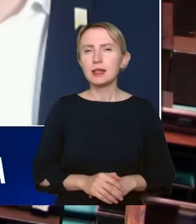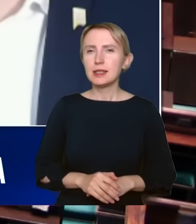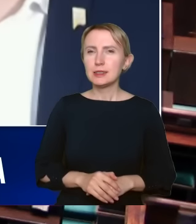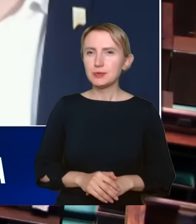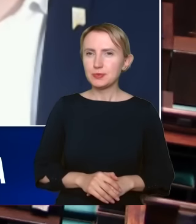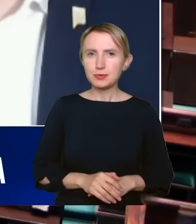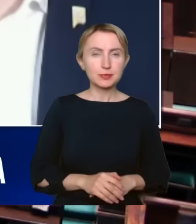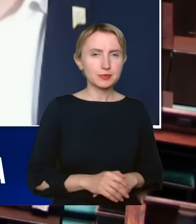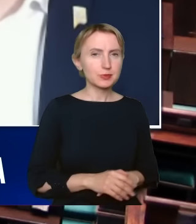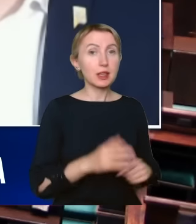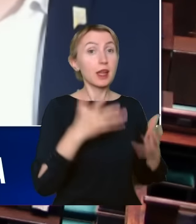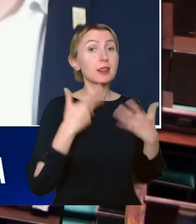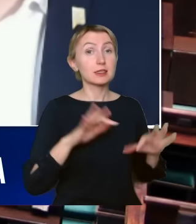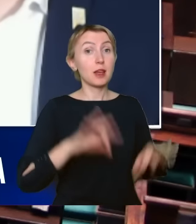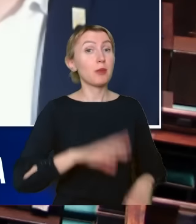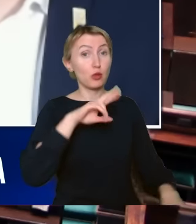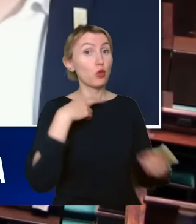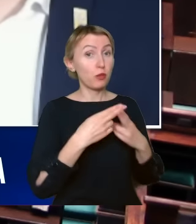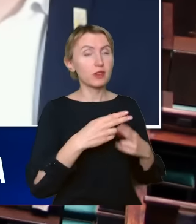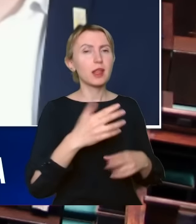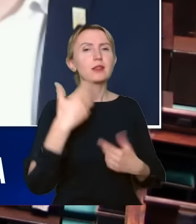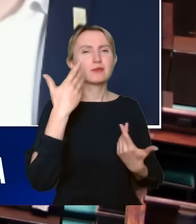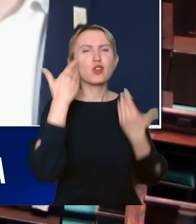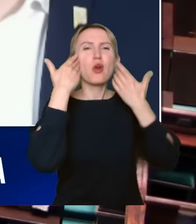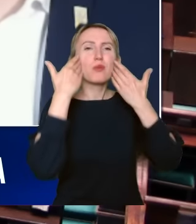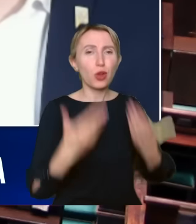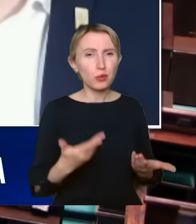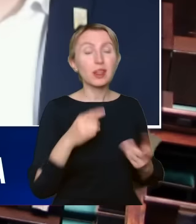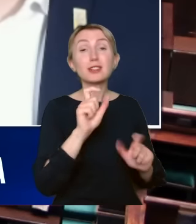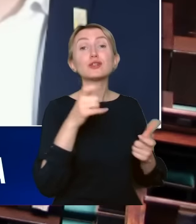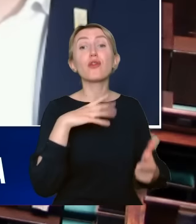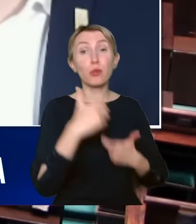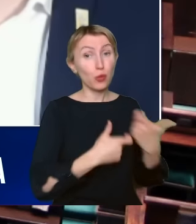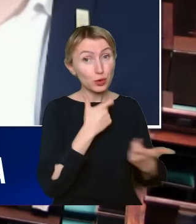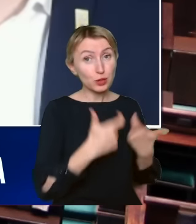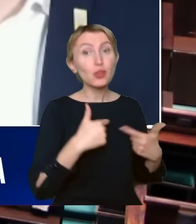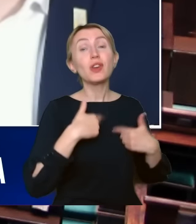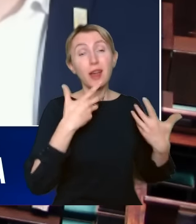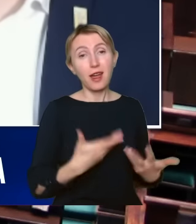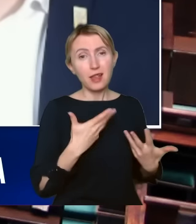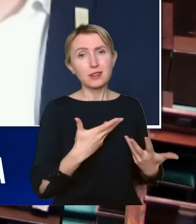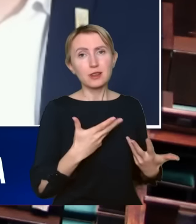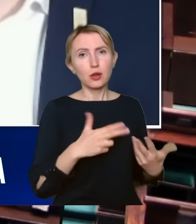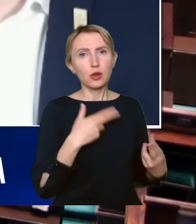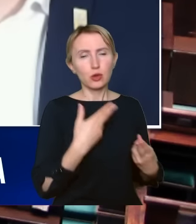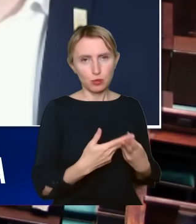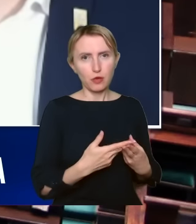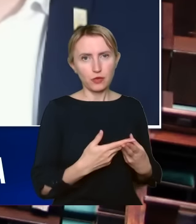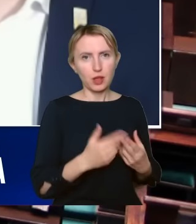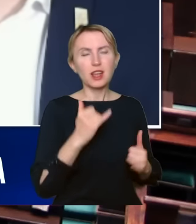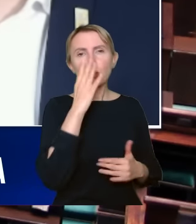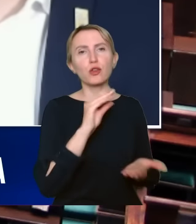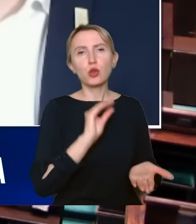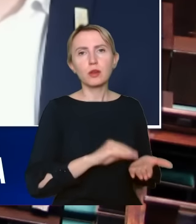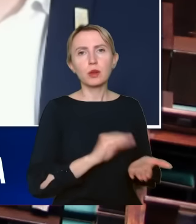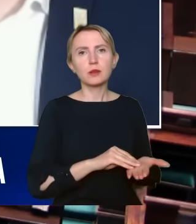nie chce pan odpowiedzieć na temat tej kompromitacji i tego, co zrobiliście, to ja chętnie powiem panu, jak to wygląda w praktyce.